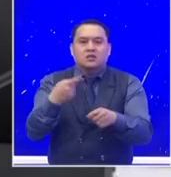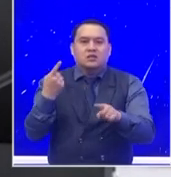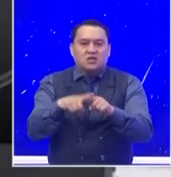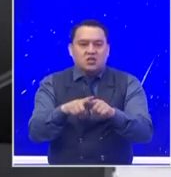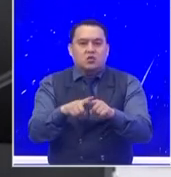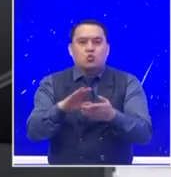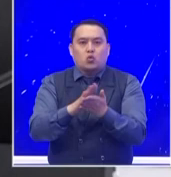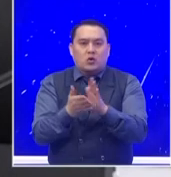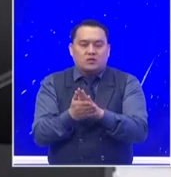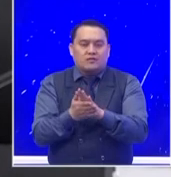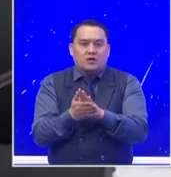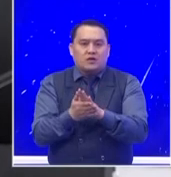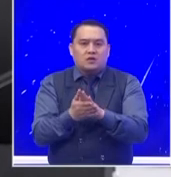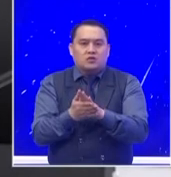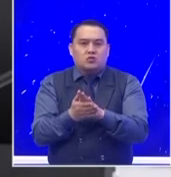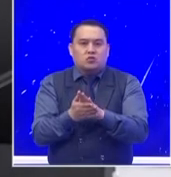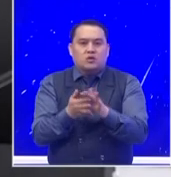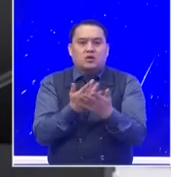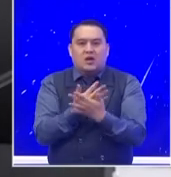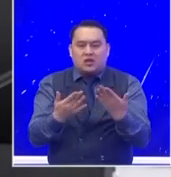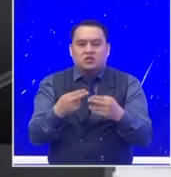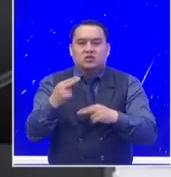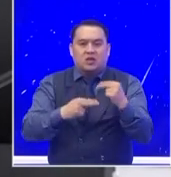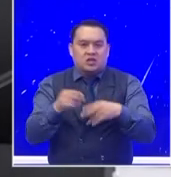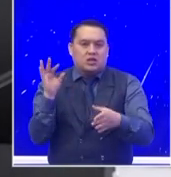условия на инженерно-коммуникационную инфраструктуру.